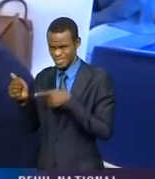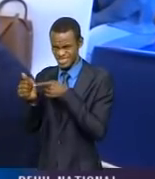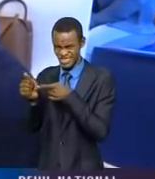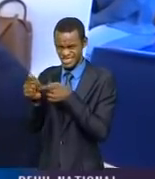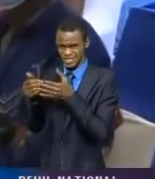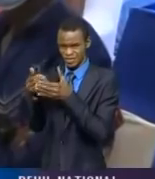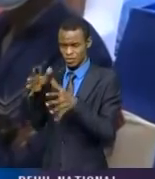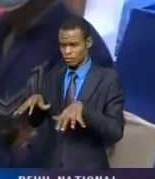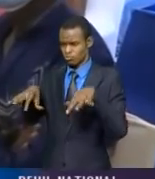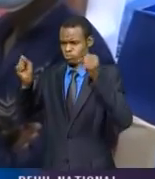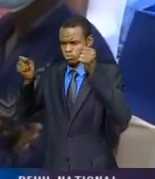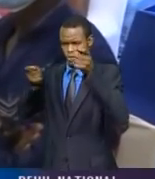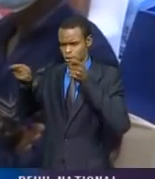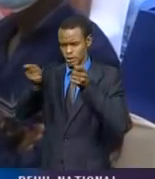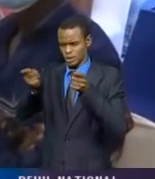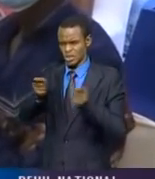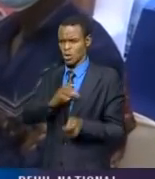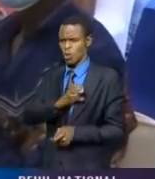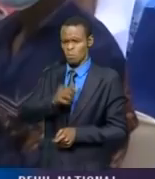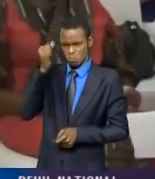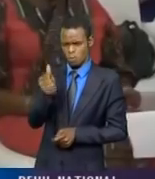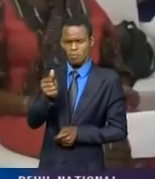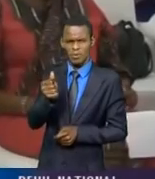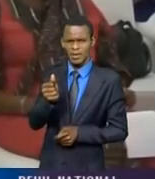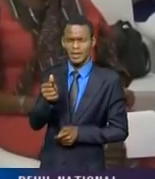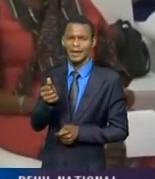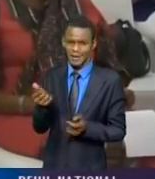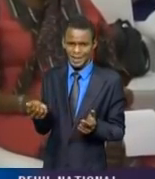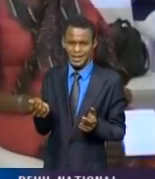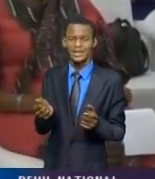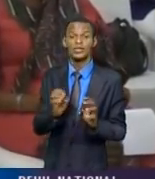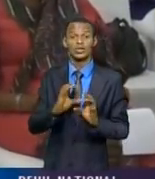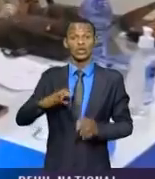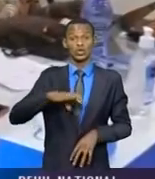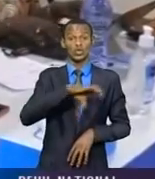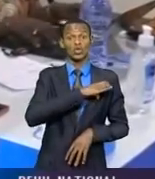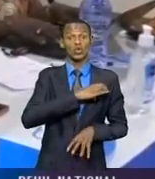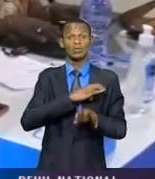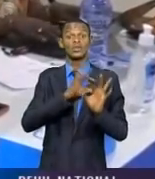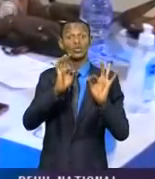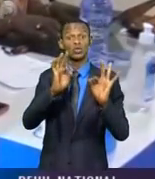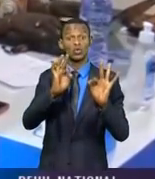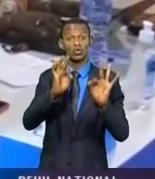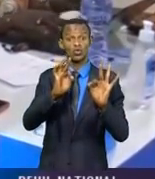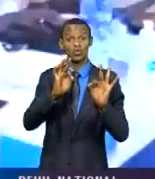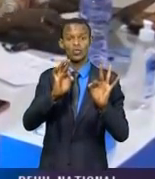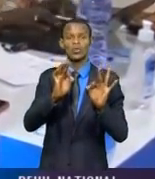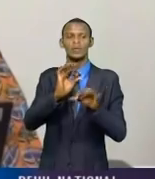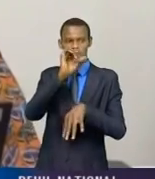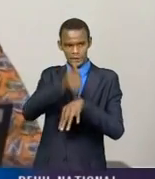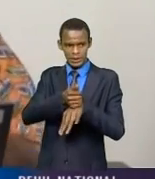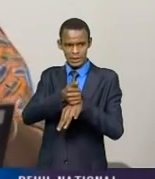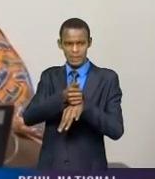managériale irréprochable une commission électorale des luco femme a été mise en place et coordonnée par natacha mozo où la transparence